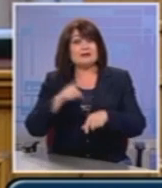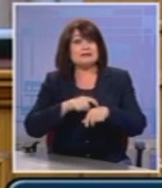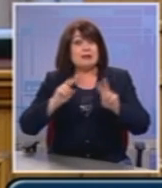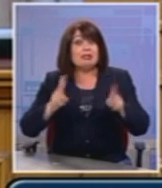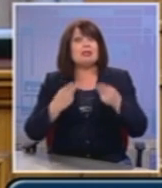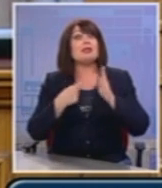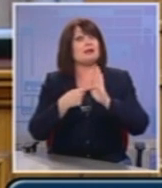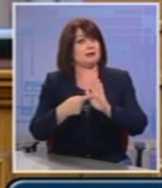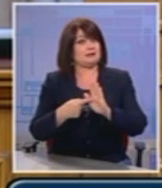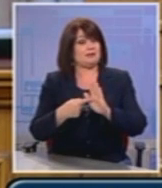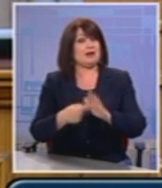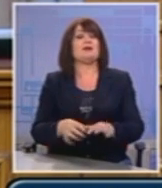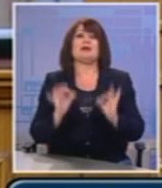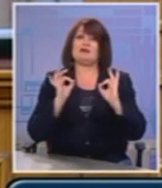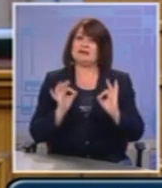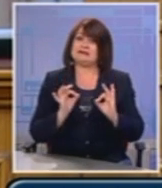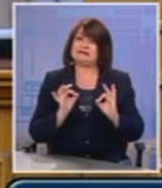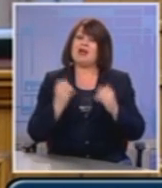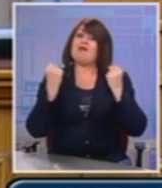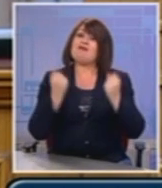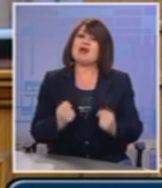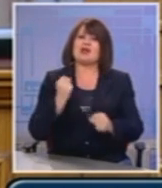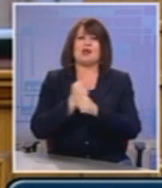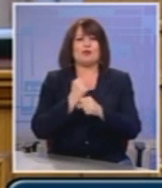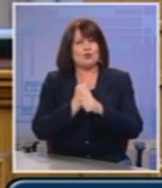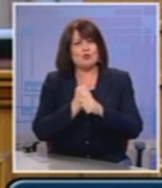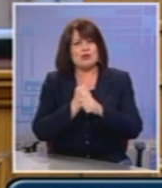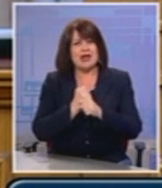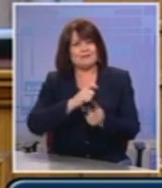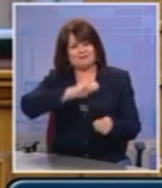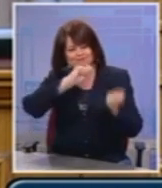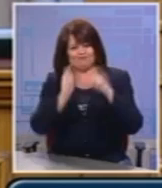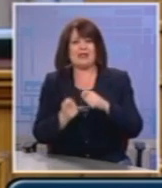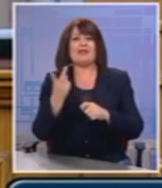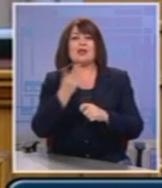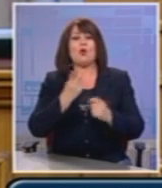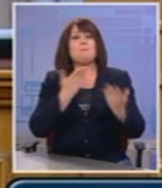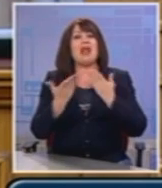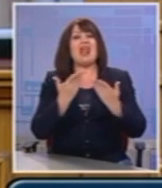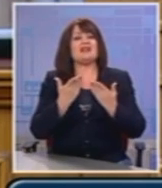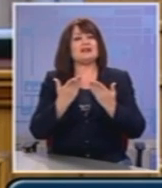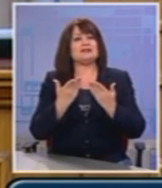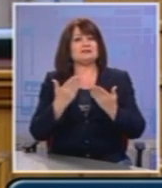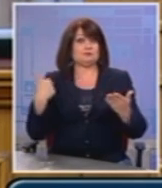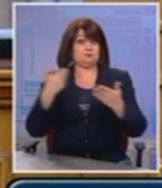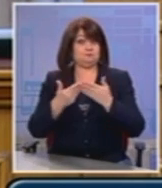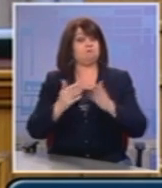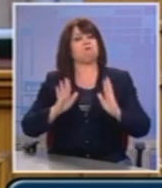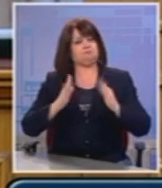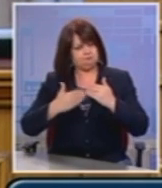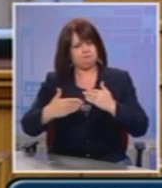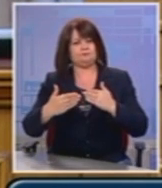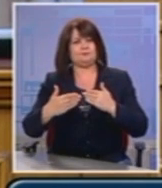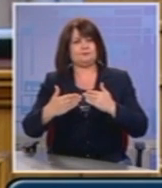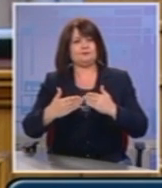αναδειχθεί και βεβαίως έχουμε βαρύ έργο να ανατρέψουμε και τις μελέτες αυτές τις δύο οι οποίες μέχρι τώρα ισχύουν και να